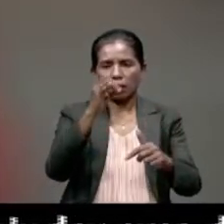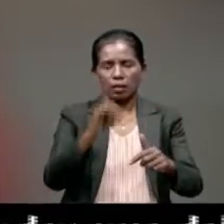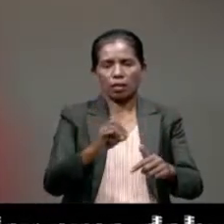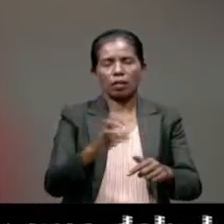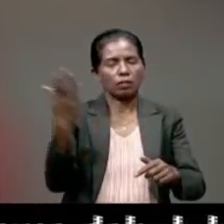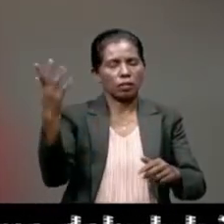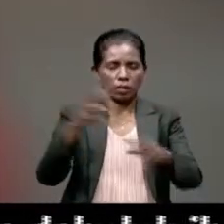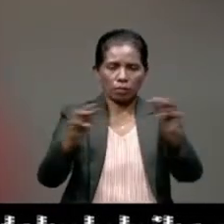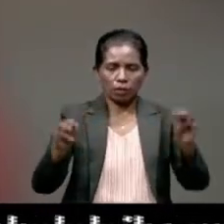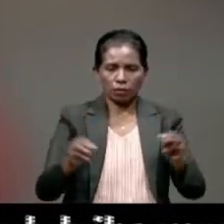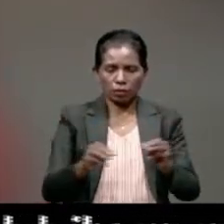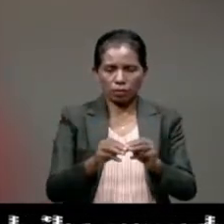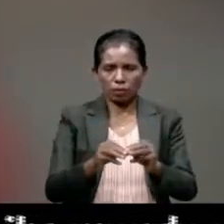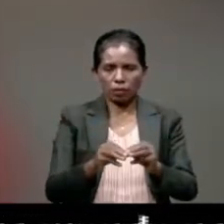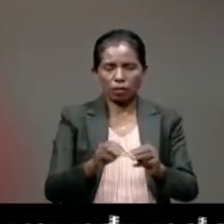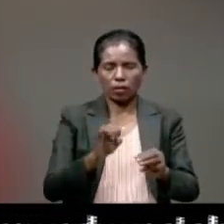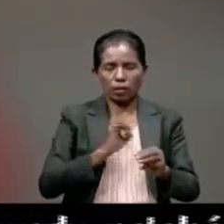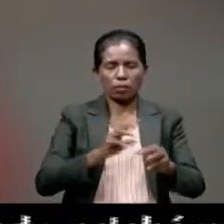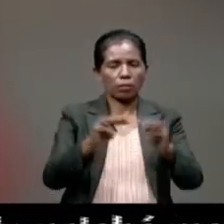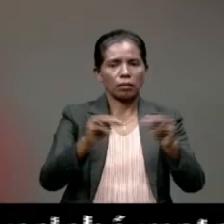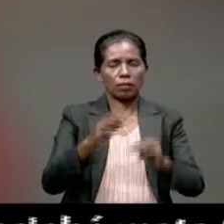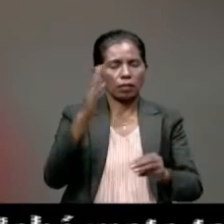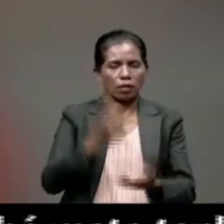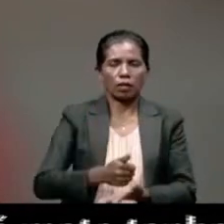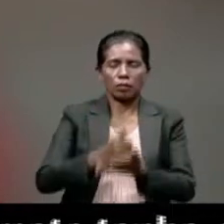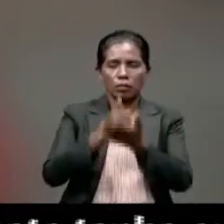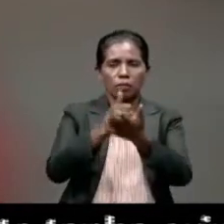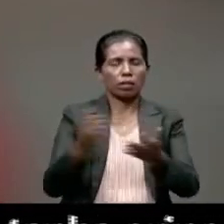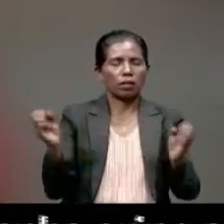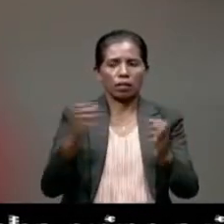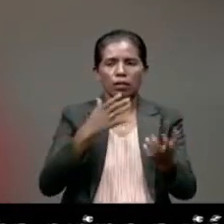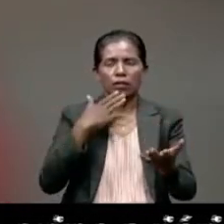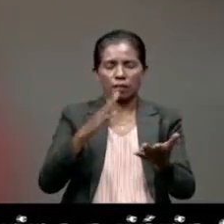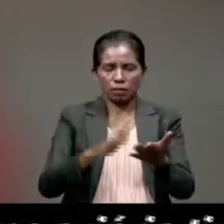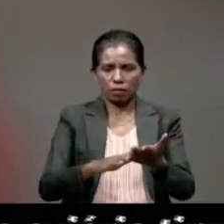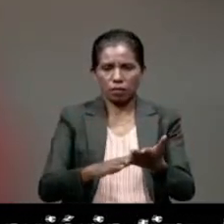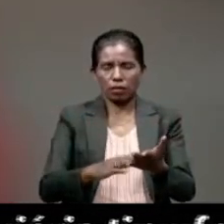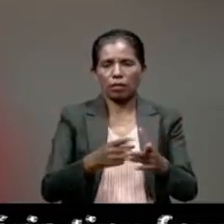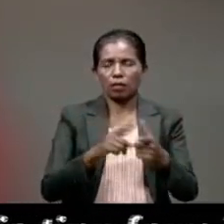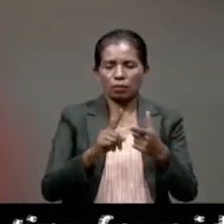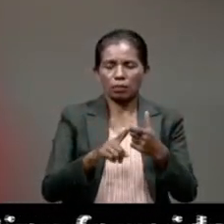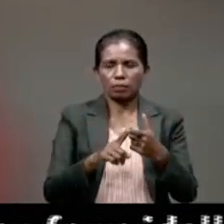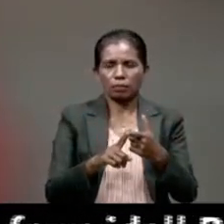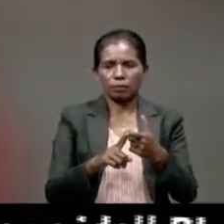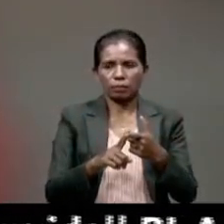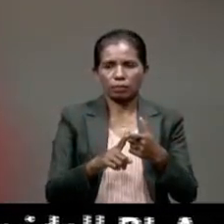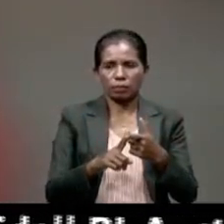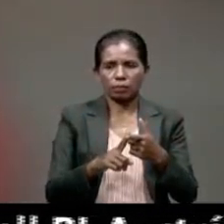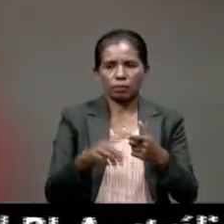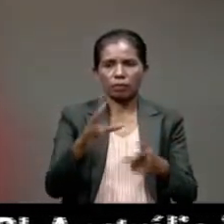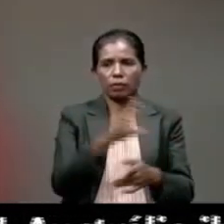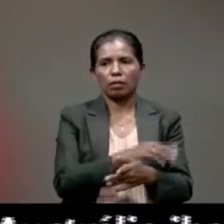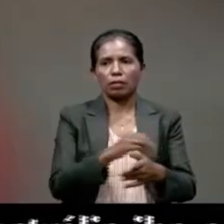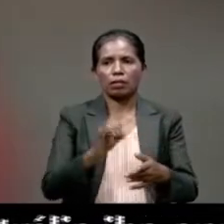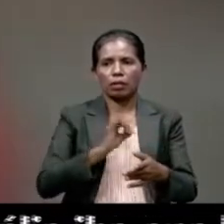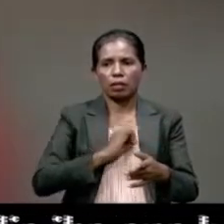hela. Munisipu, so ke munisipu na atenimento la dundia. Atenimento la dundia, ok.